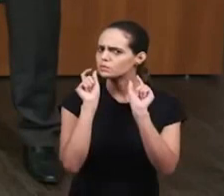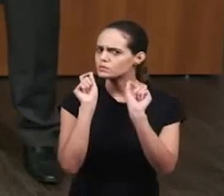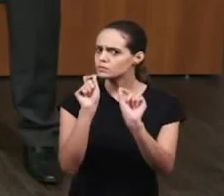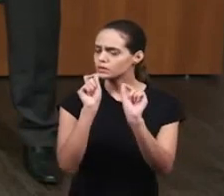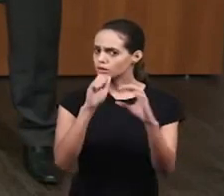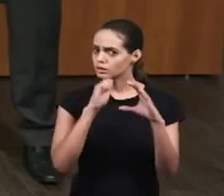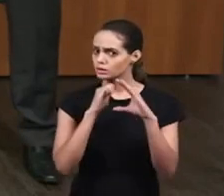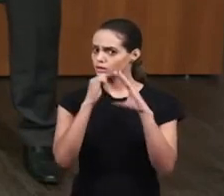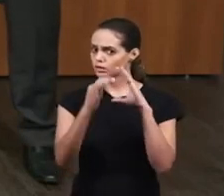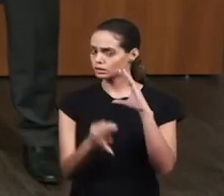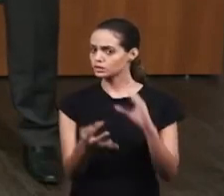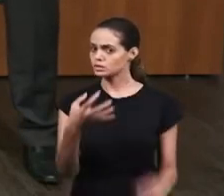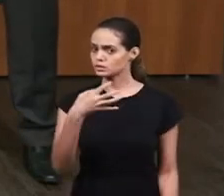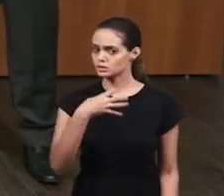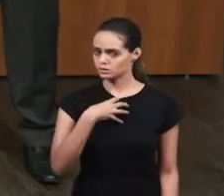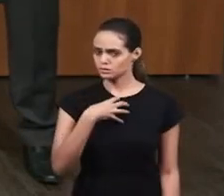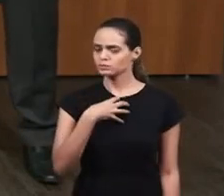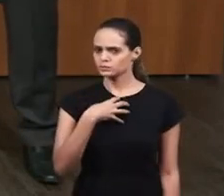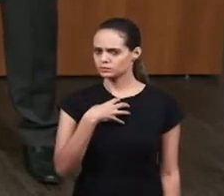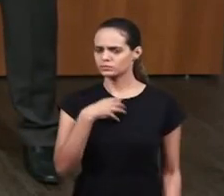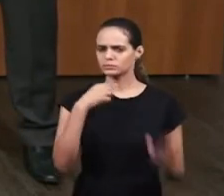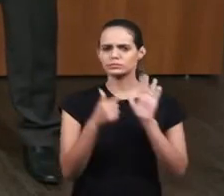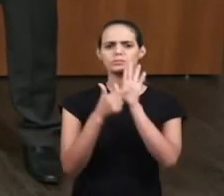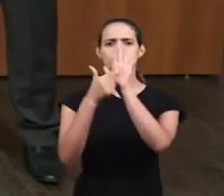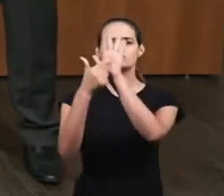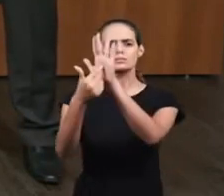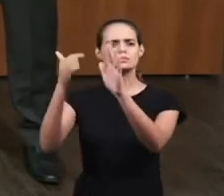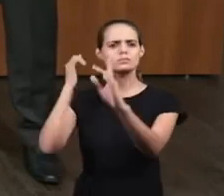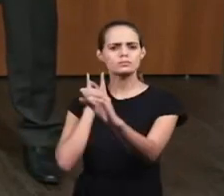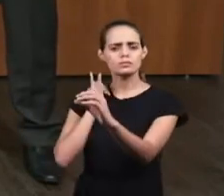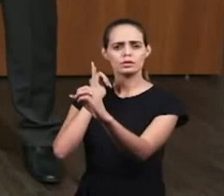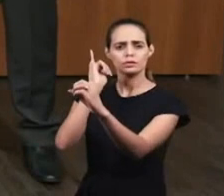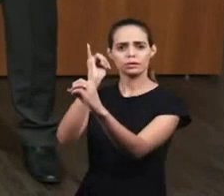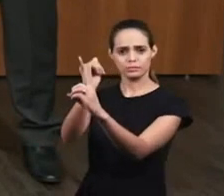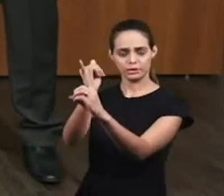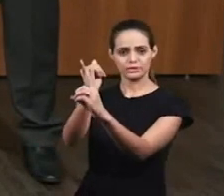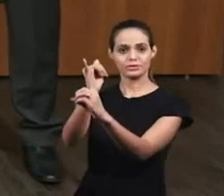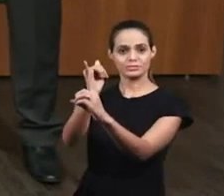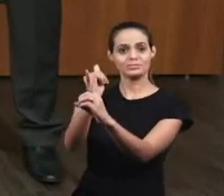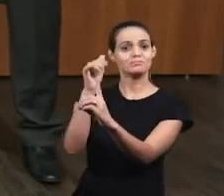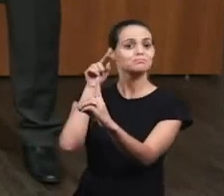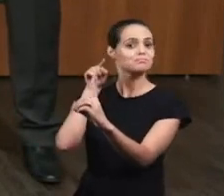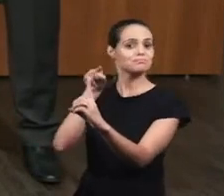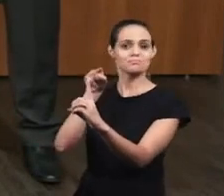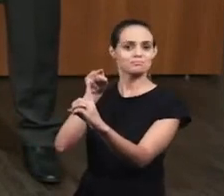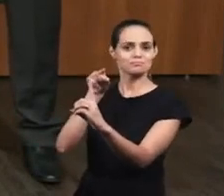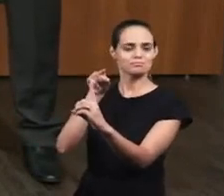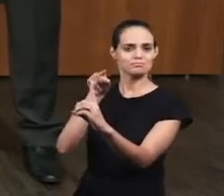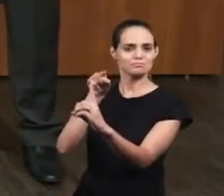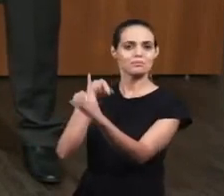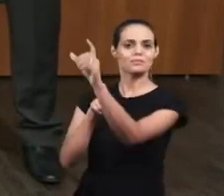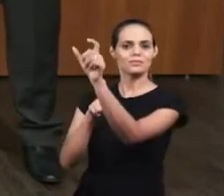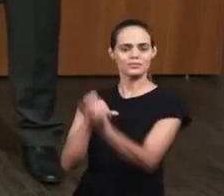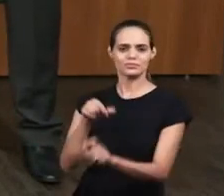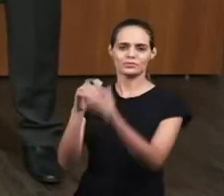In diesem Gesichtspunkt zeigt David prophetisch auf das an, was über den Herrn